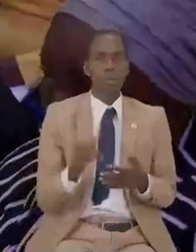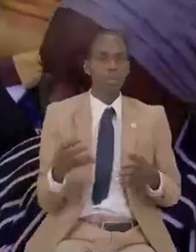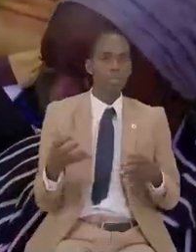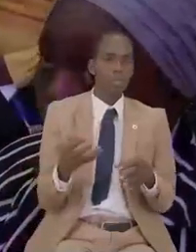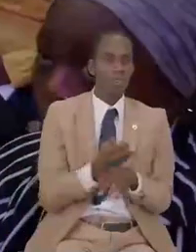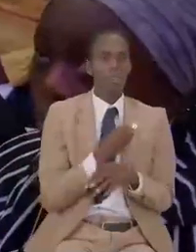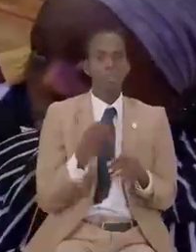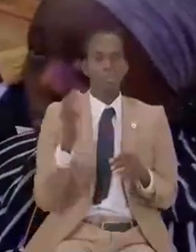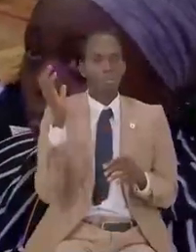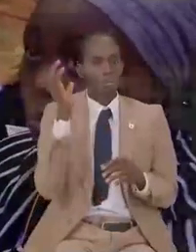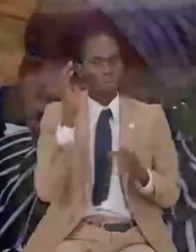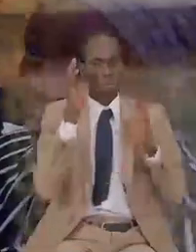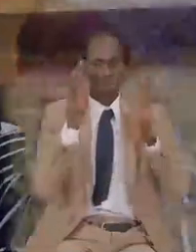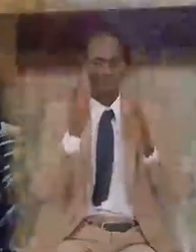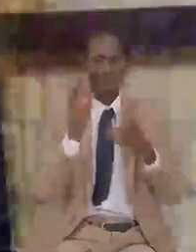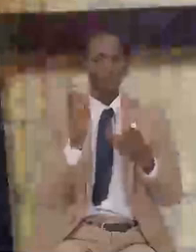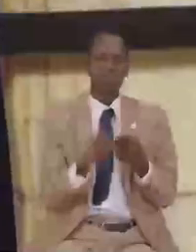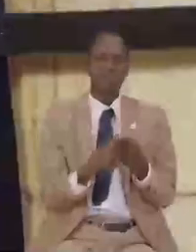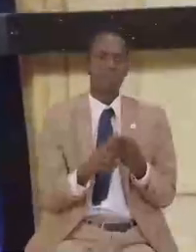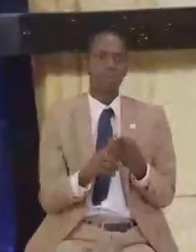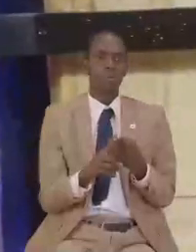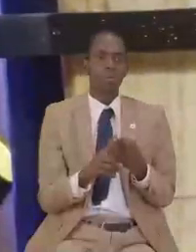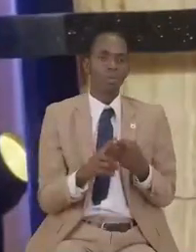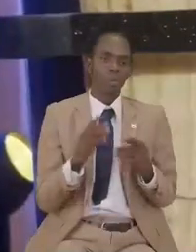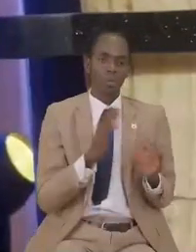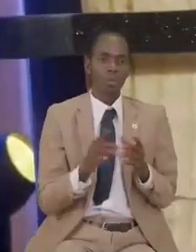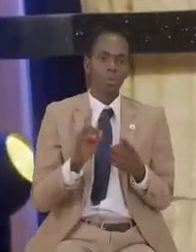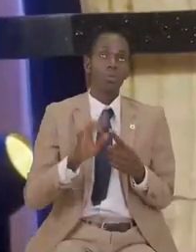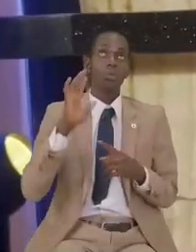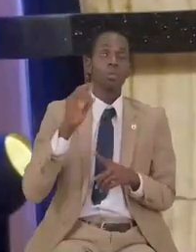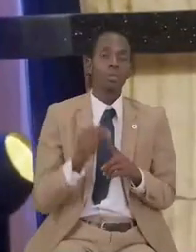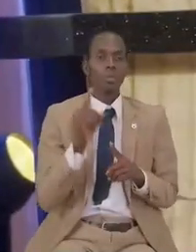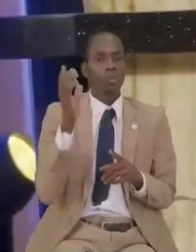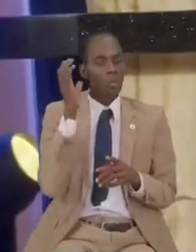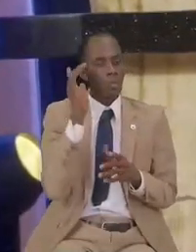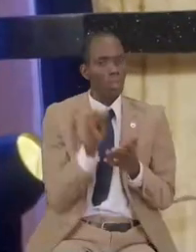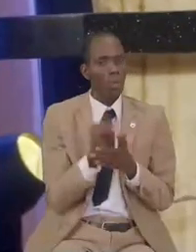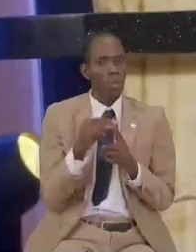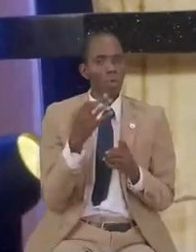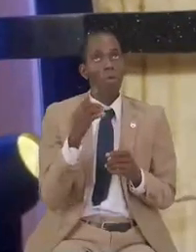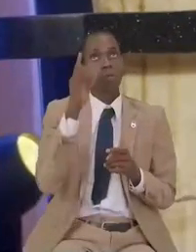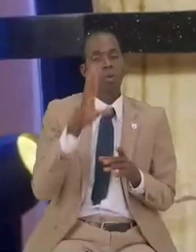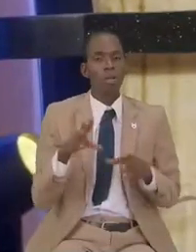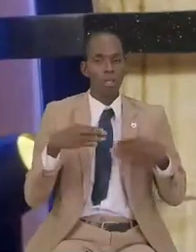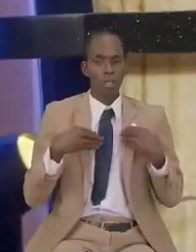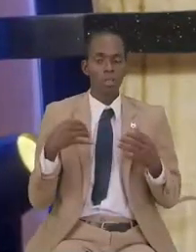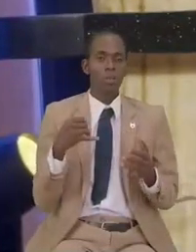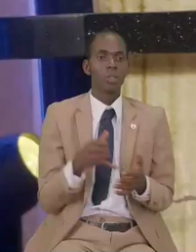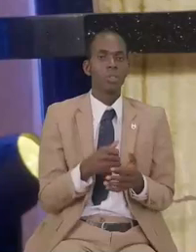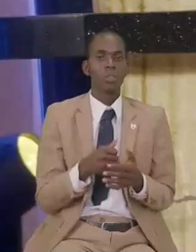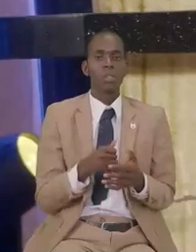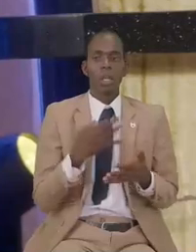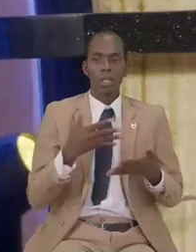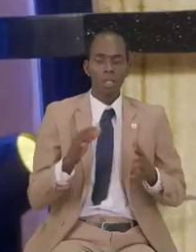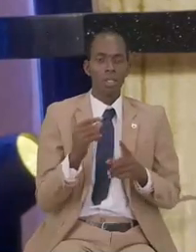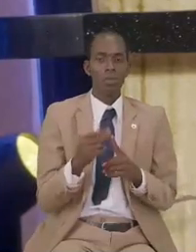parole? Comment purifions nos voies? Comment purifions-nous nos voies? On attend la parole de Dieu. Nous amenons la